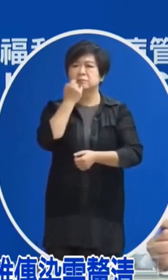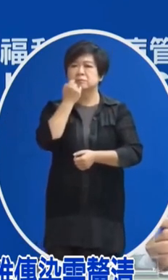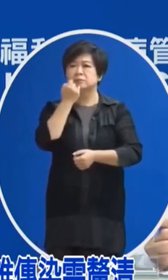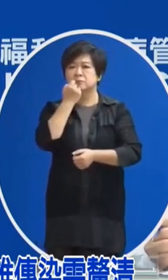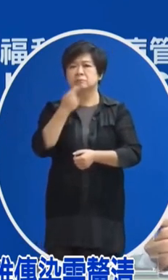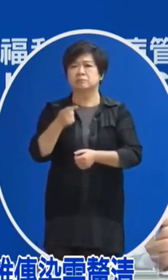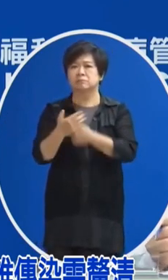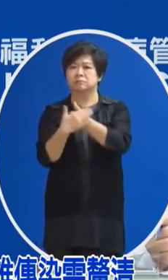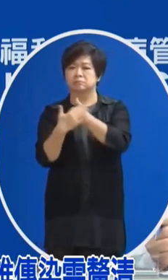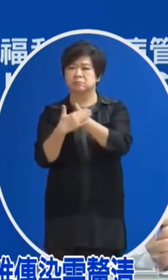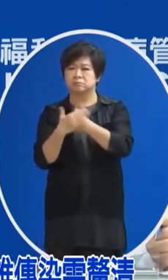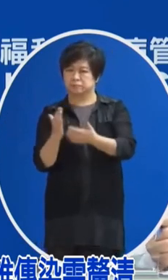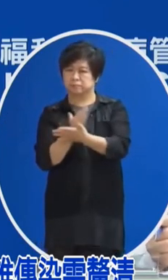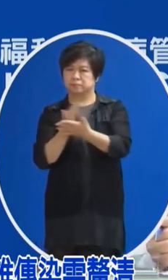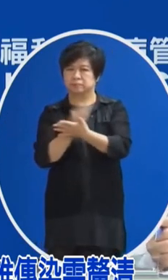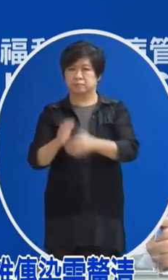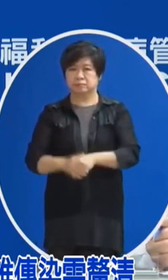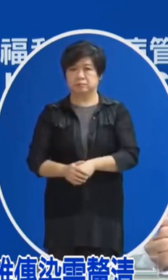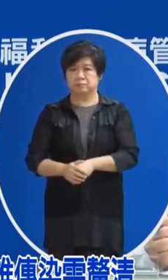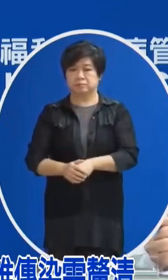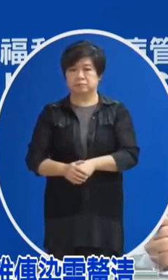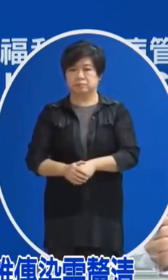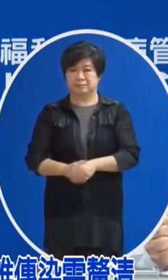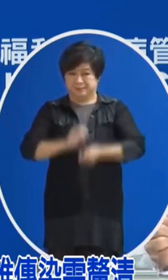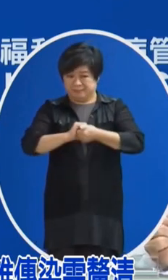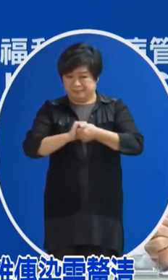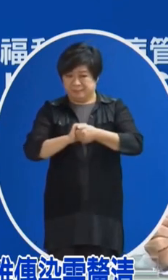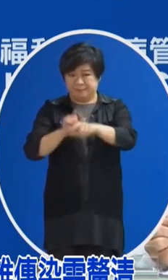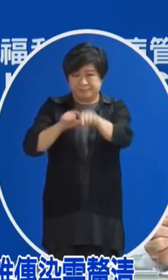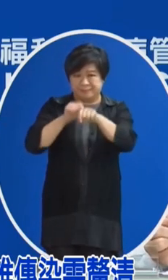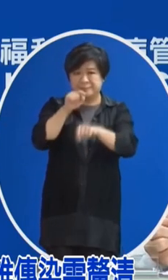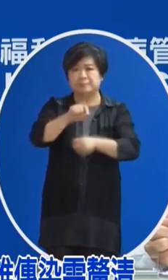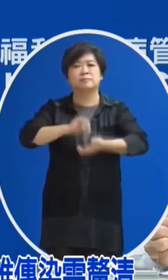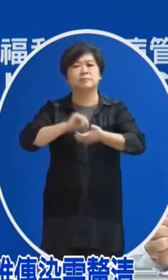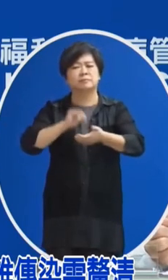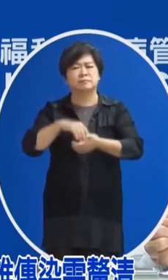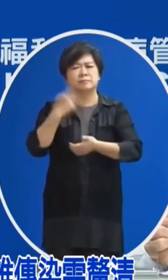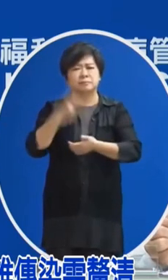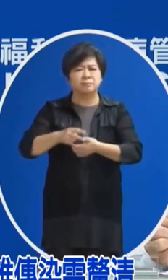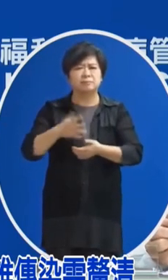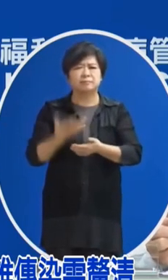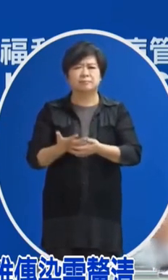但不能当作一种绝对的资料。但是在收集了更